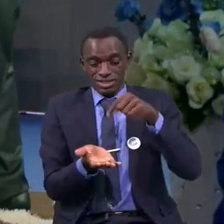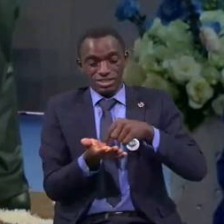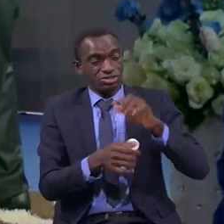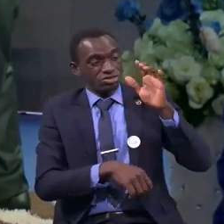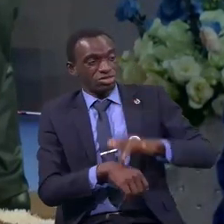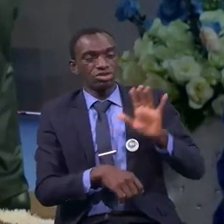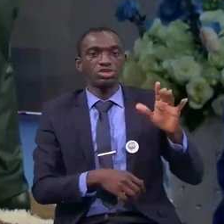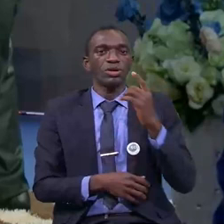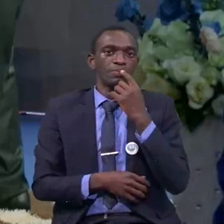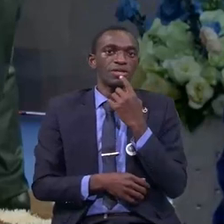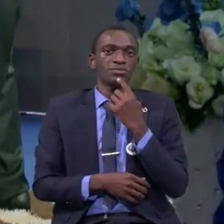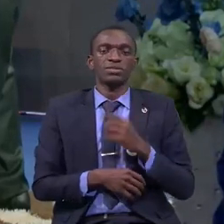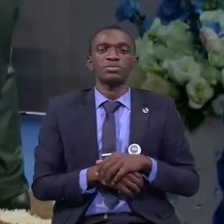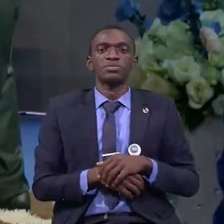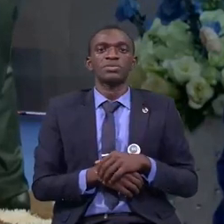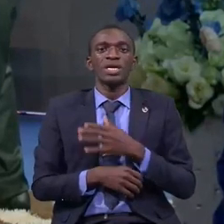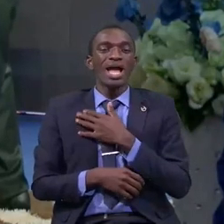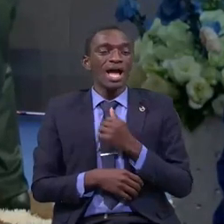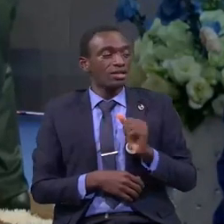Ceci a touché tes lèvres.